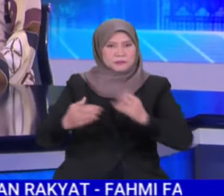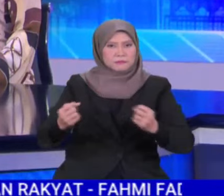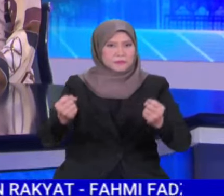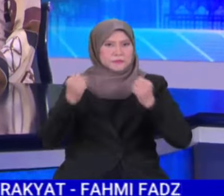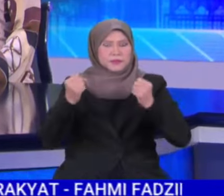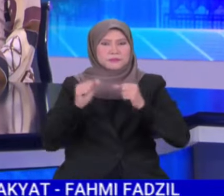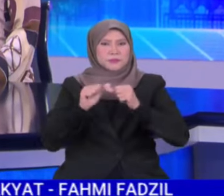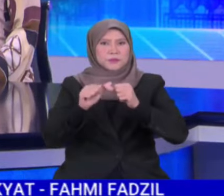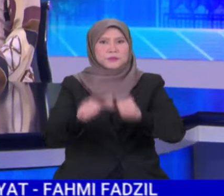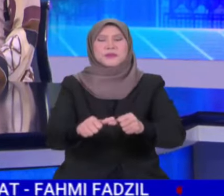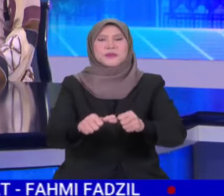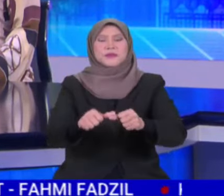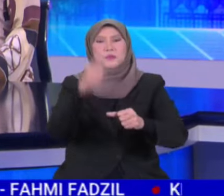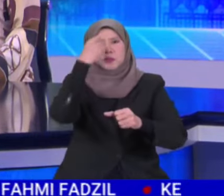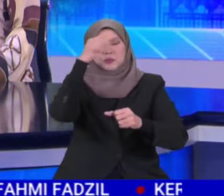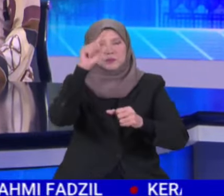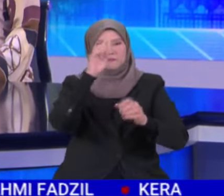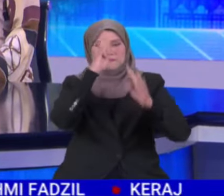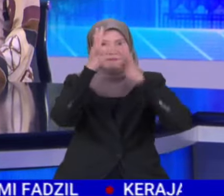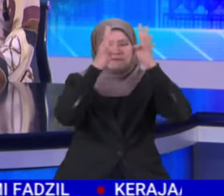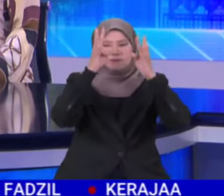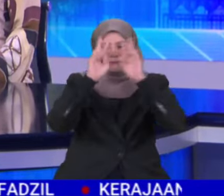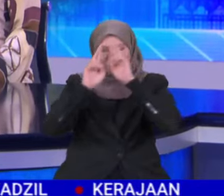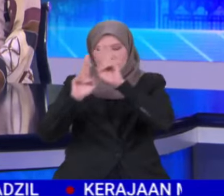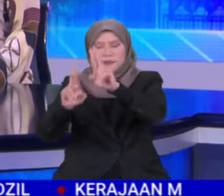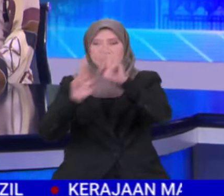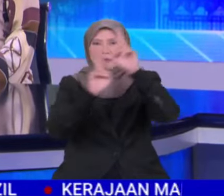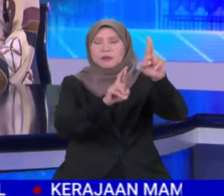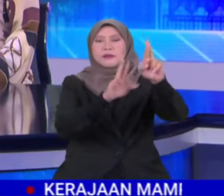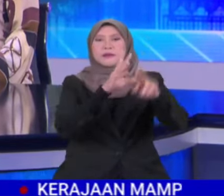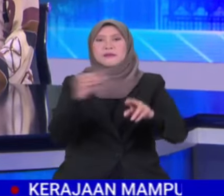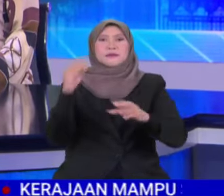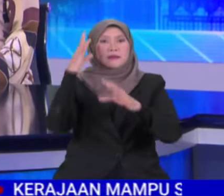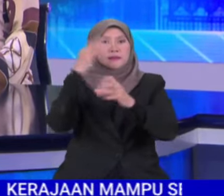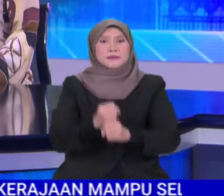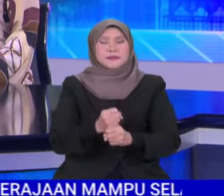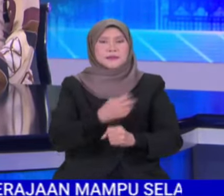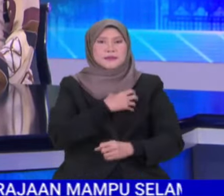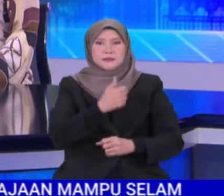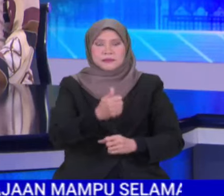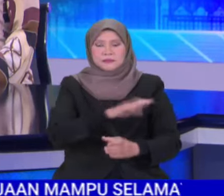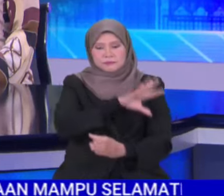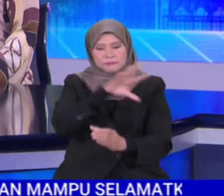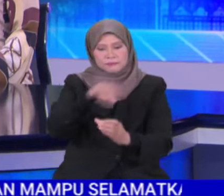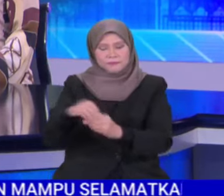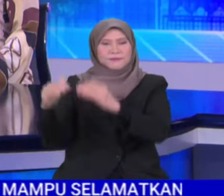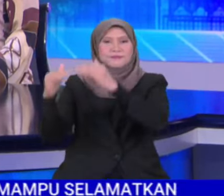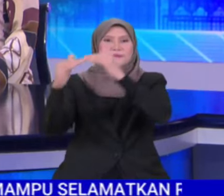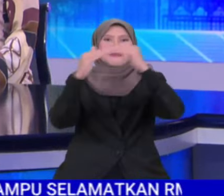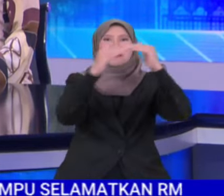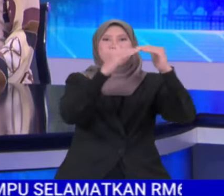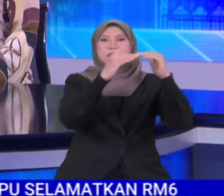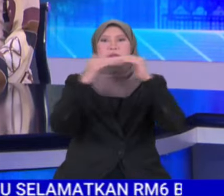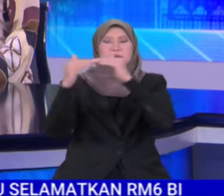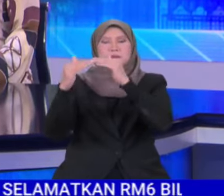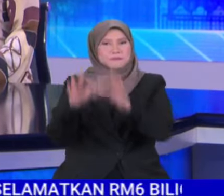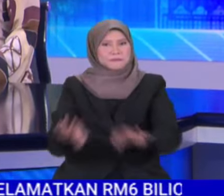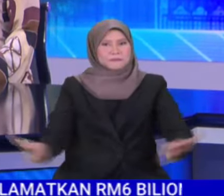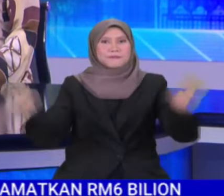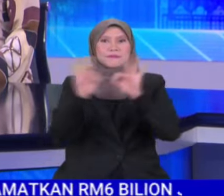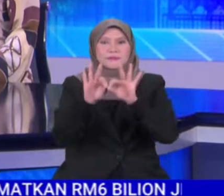makmur, berteraskan roh daya cipta, nilai hormat, keyakinan dan ihsan, keterangkuman dan kesaksamaan menjadi teras